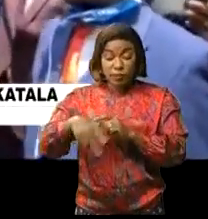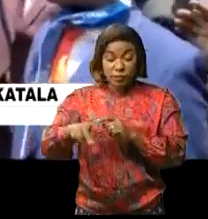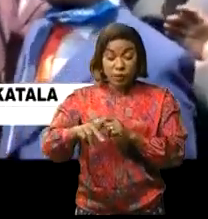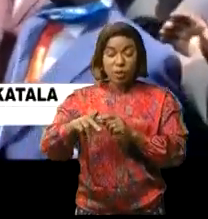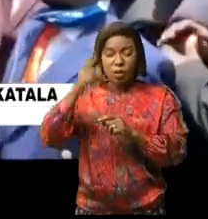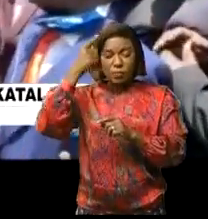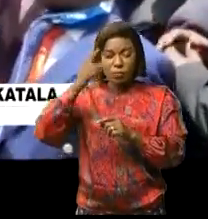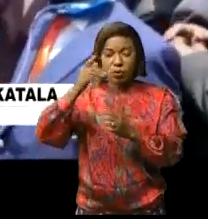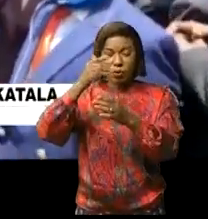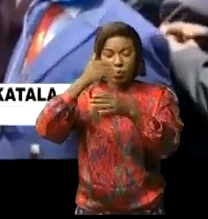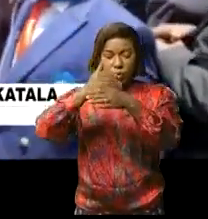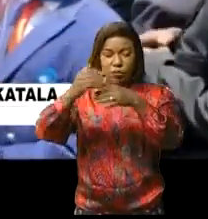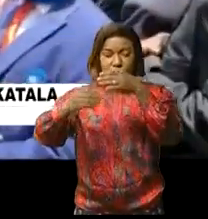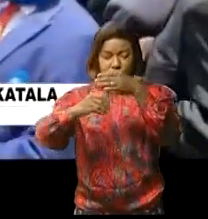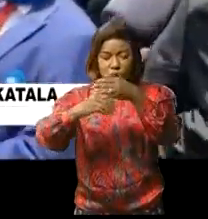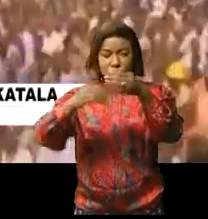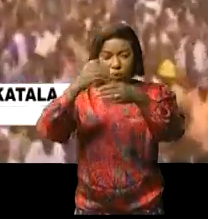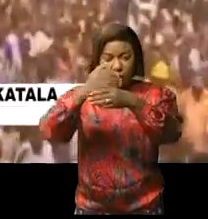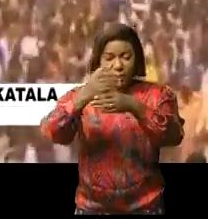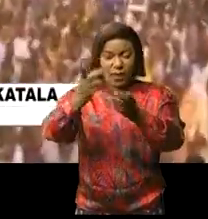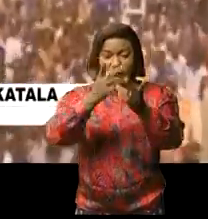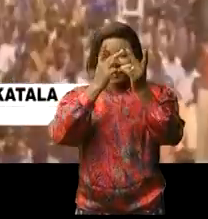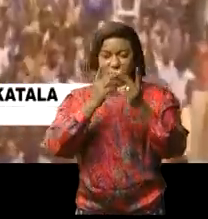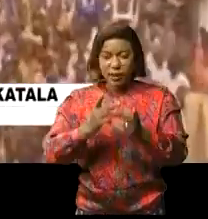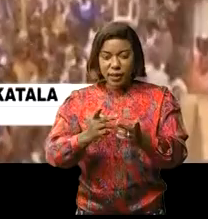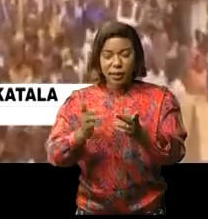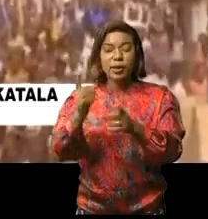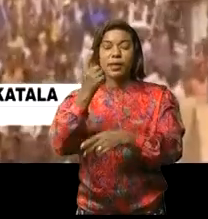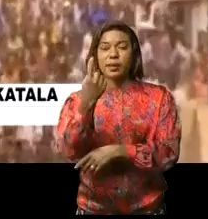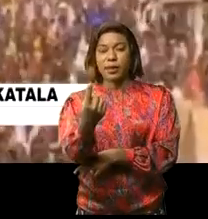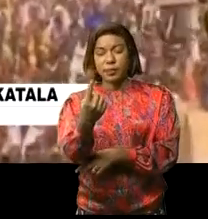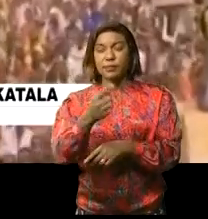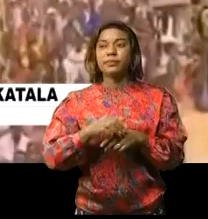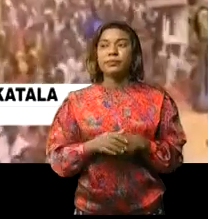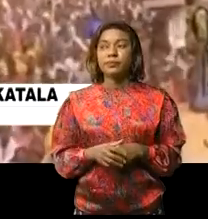des acquis et la construction de l'unité autour des valeurs communes.